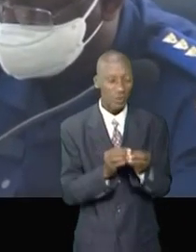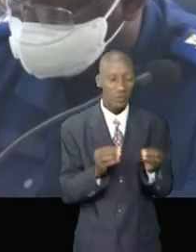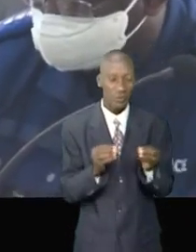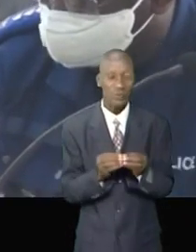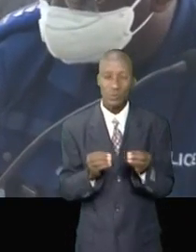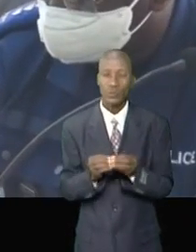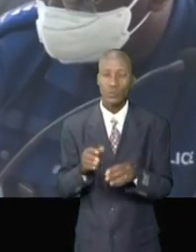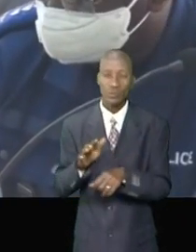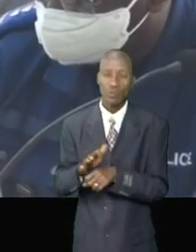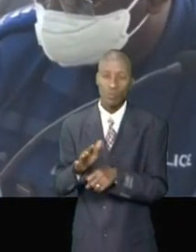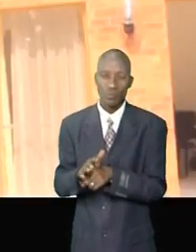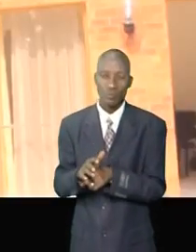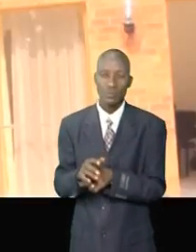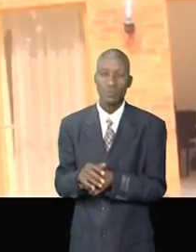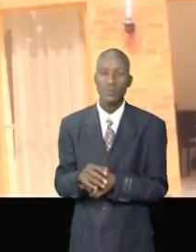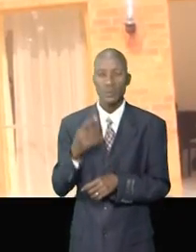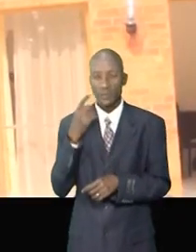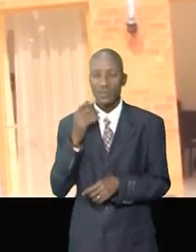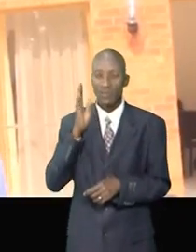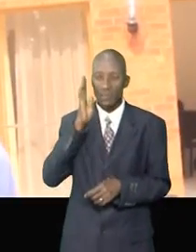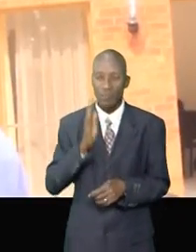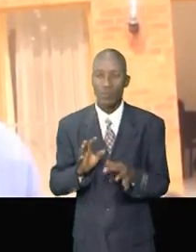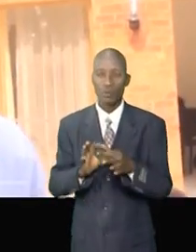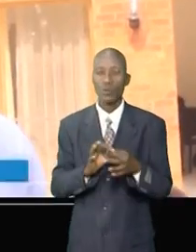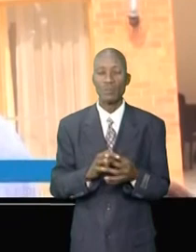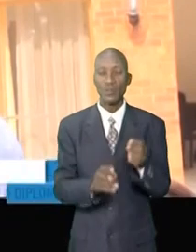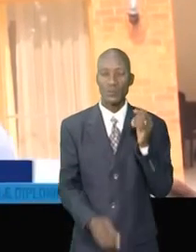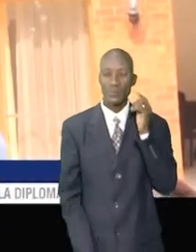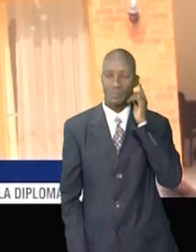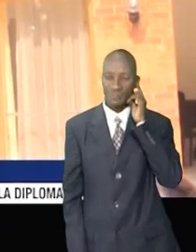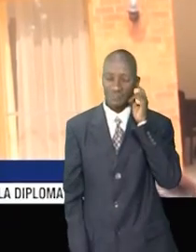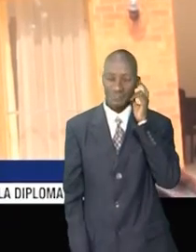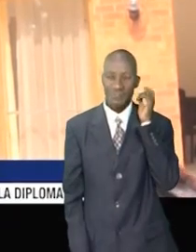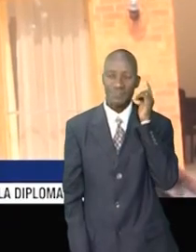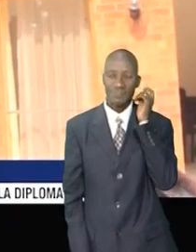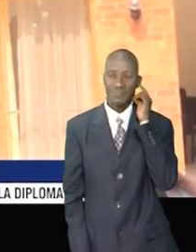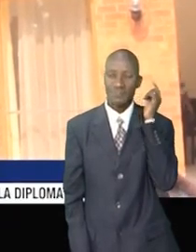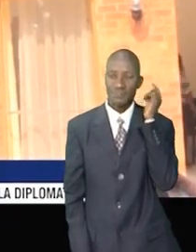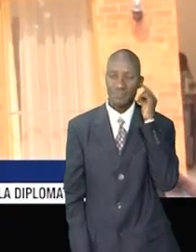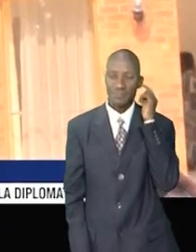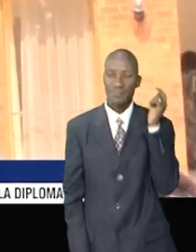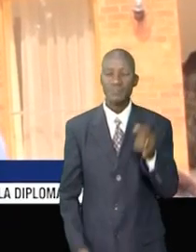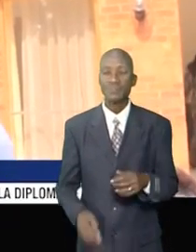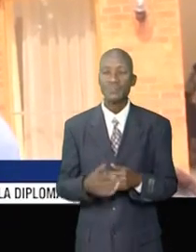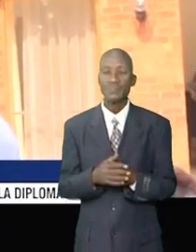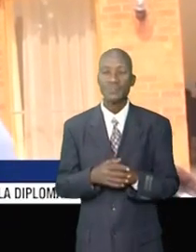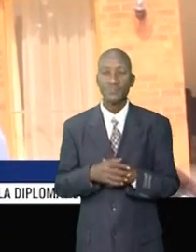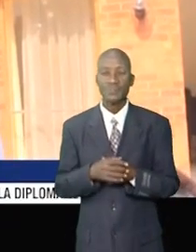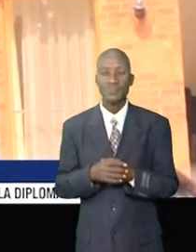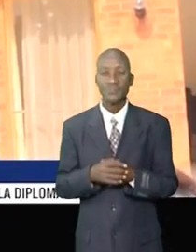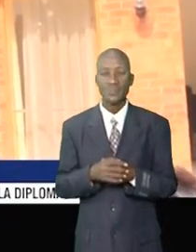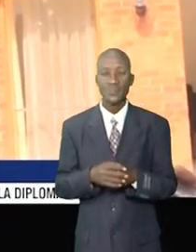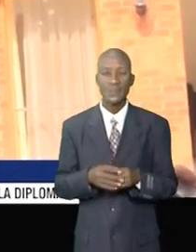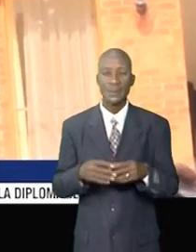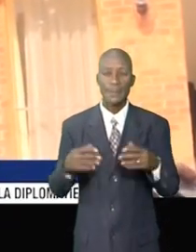la collaboration sur terrain. L'objet de la réunion d'aujourd'hui avec les humanitaires basés à Goma, c'était de planifier la